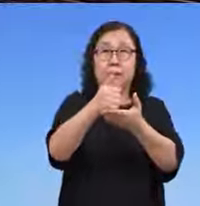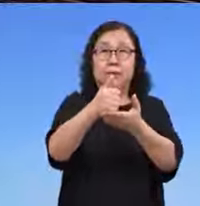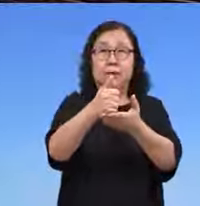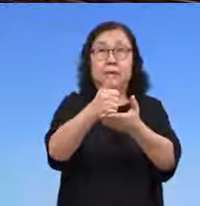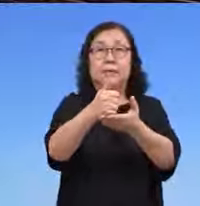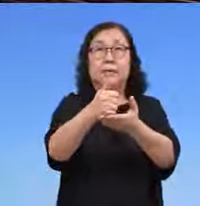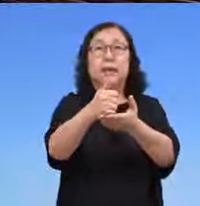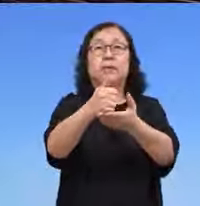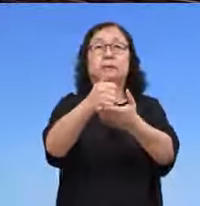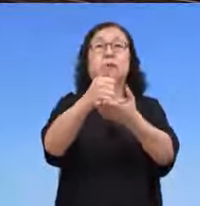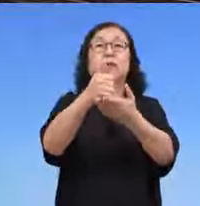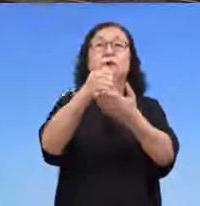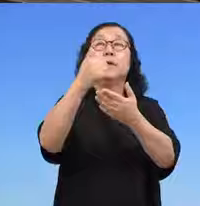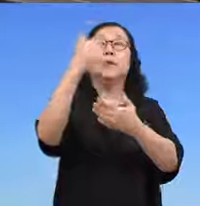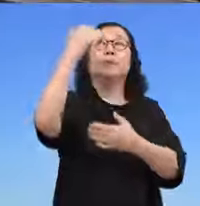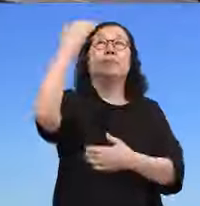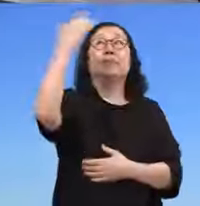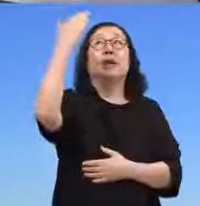하나님,